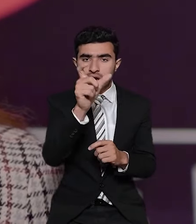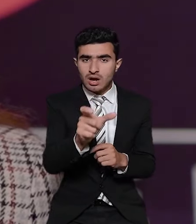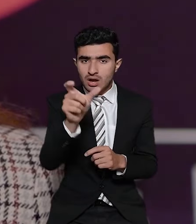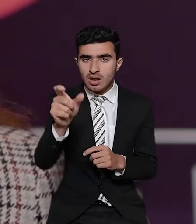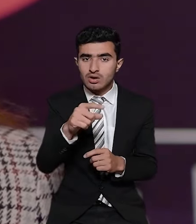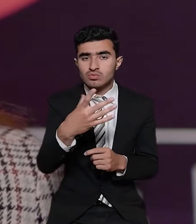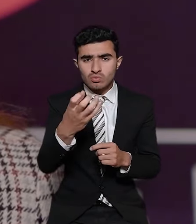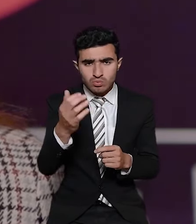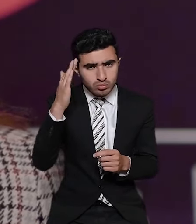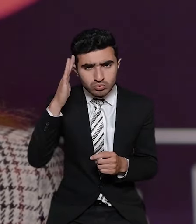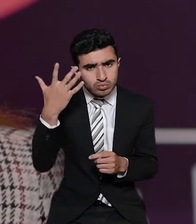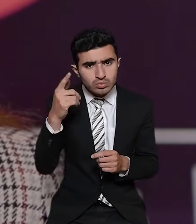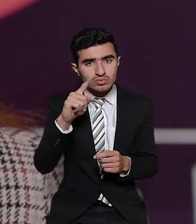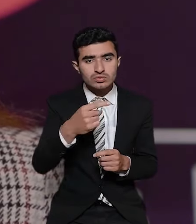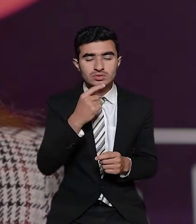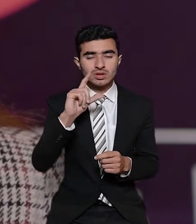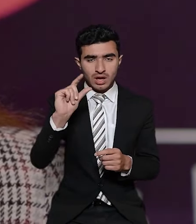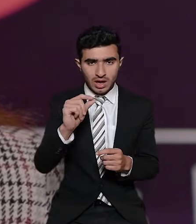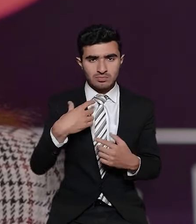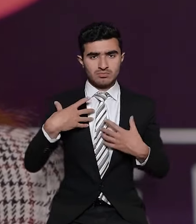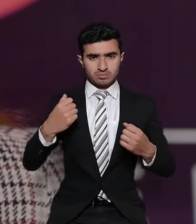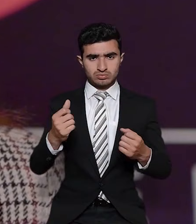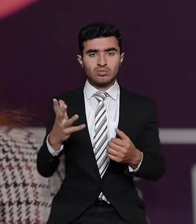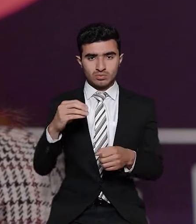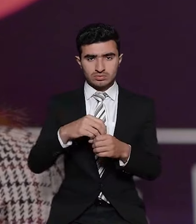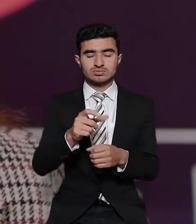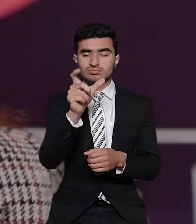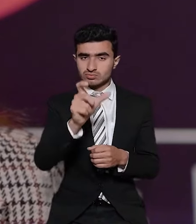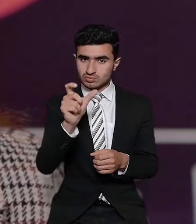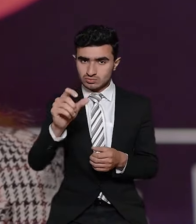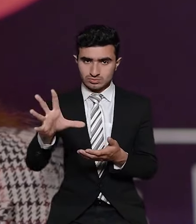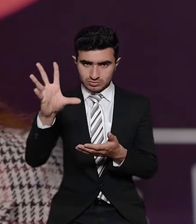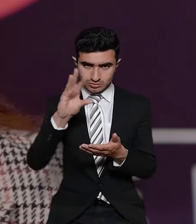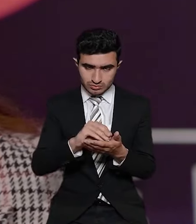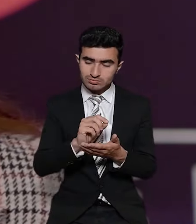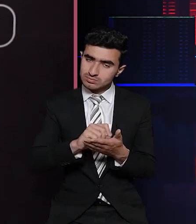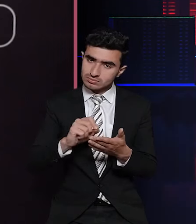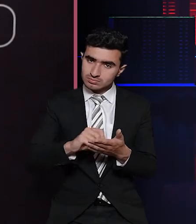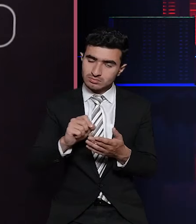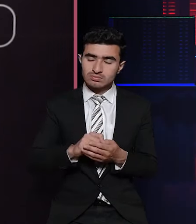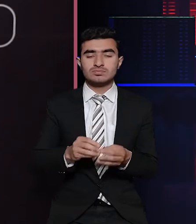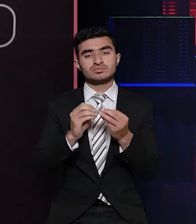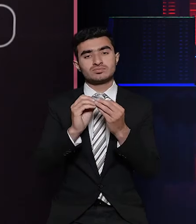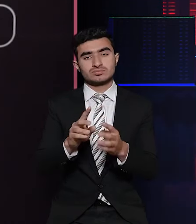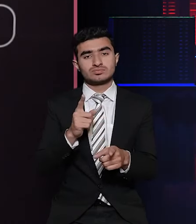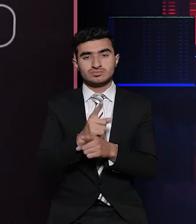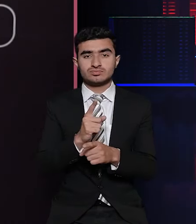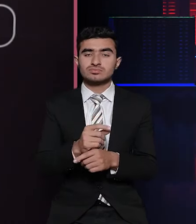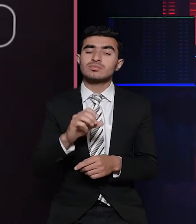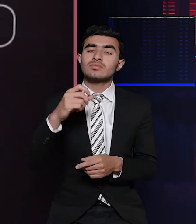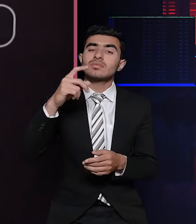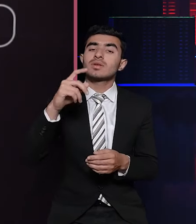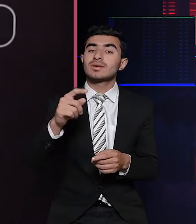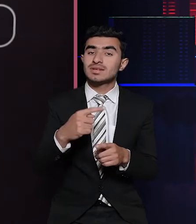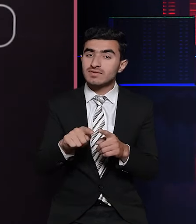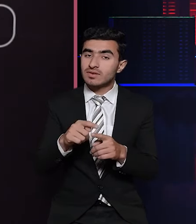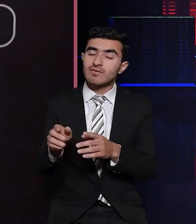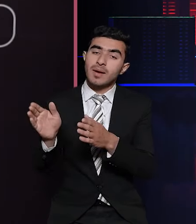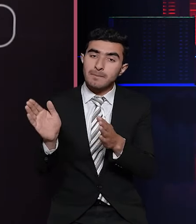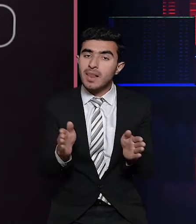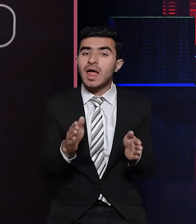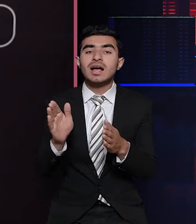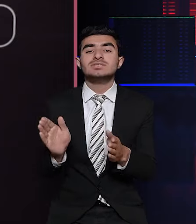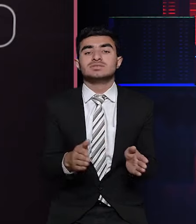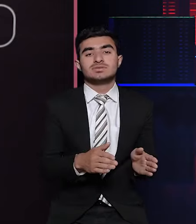سرٹیفائڈ لوگ بناتے ہیں جن کو نالج ہے اباؤٹ ہاؤ ٹو گیٹ دیئر. سو دس بک شوز یو دیٹ ہمارے پاکستان میں